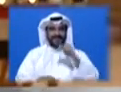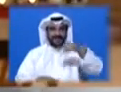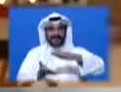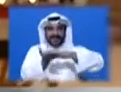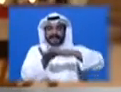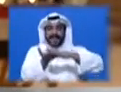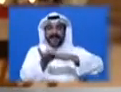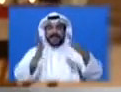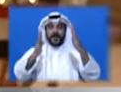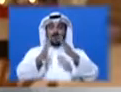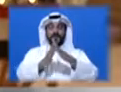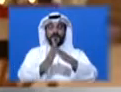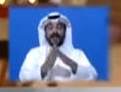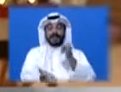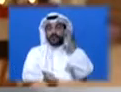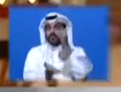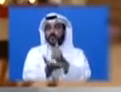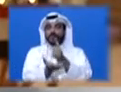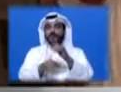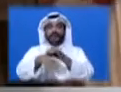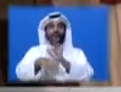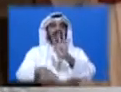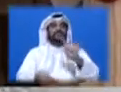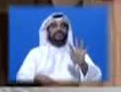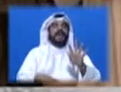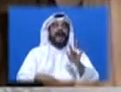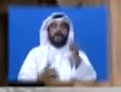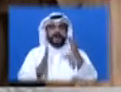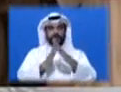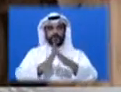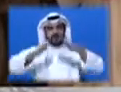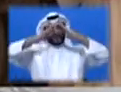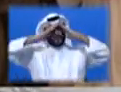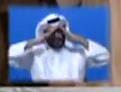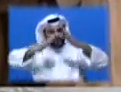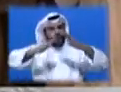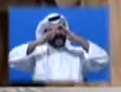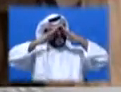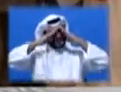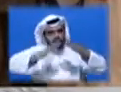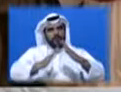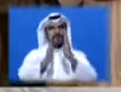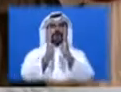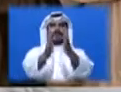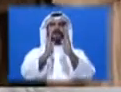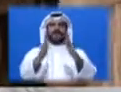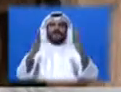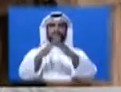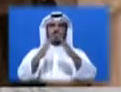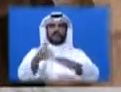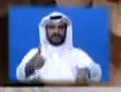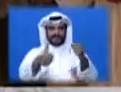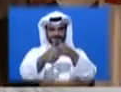الأرض المصرية يحكمها أبناء مصر. أتقدم بخالص التهنئة للشعب المصري، وأولا